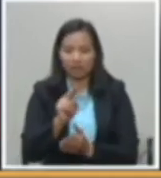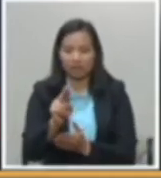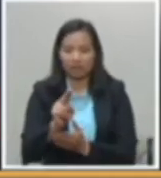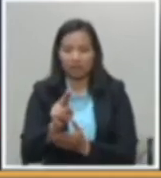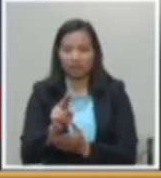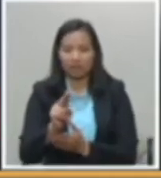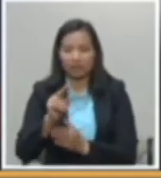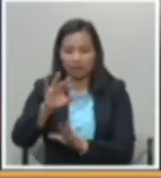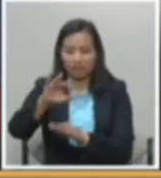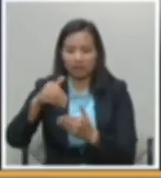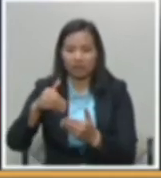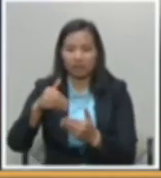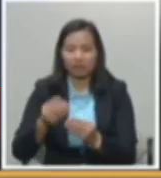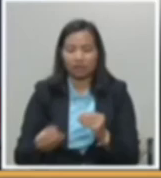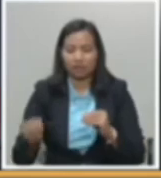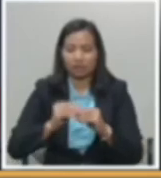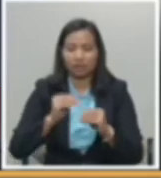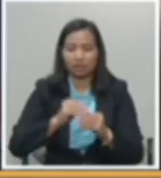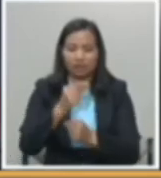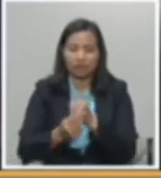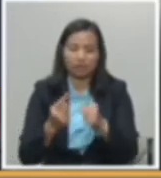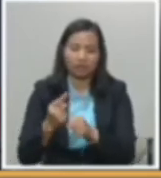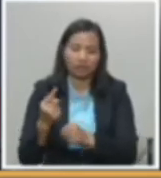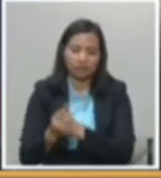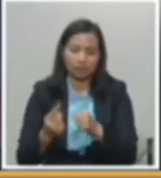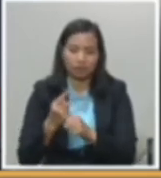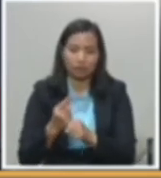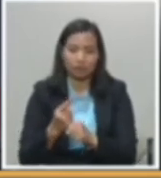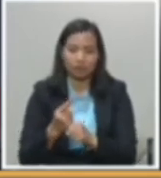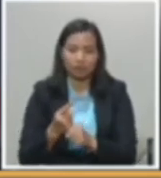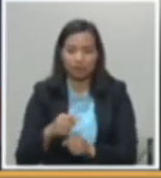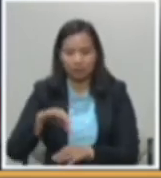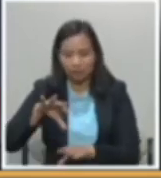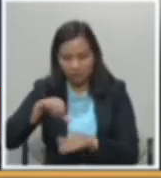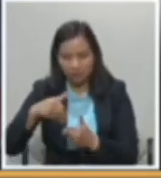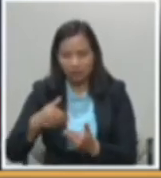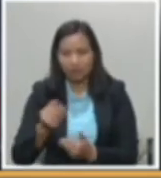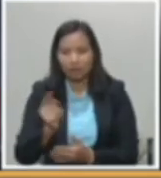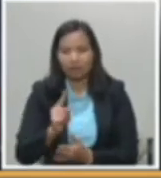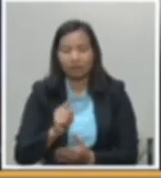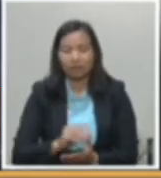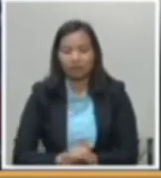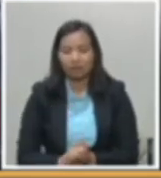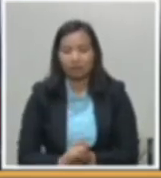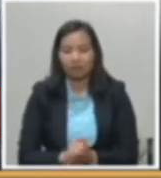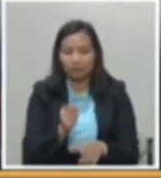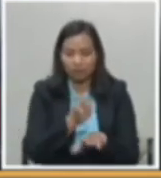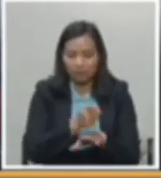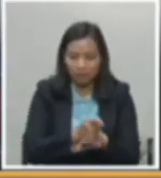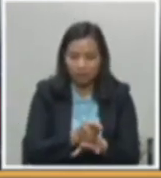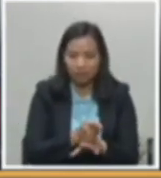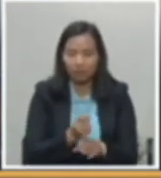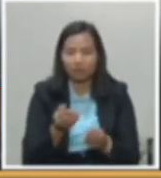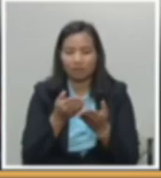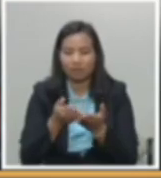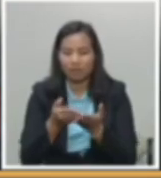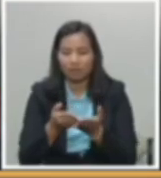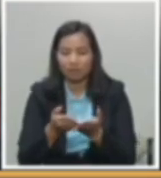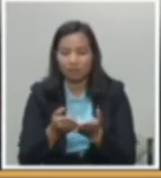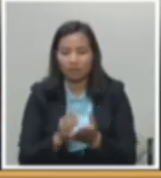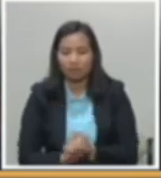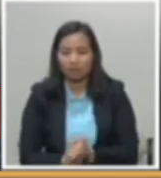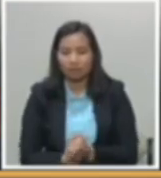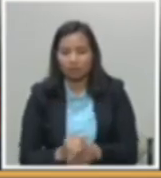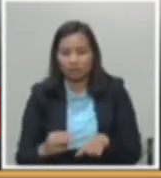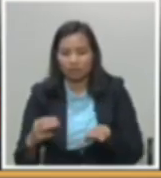ำเข้ากลับเพิ่มขึ้นทุกปีค่ะนำเข้าอะไรทราบไหมคะนำเข้ารถถังเรือดำน้ำรถเกราะอาวุ